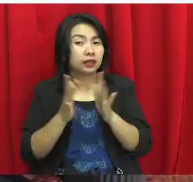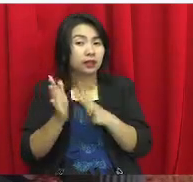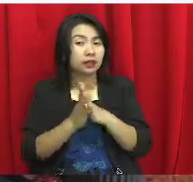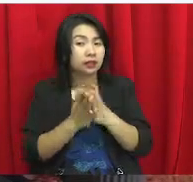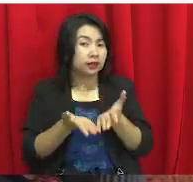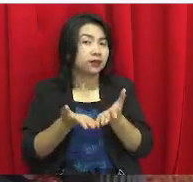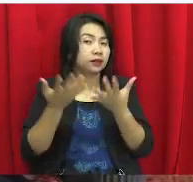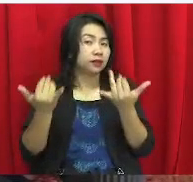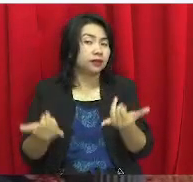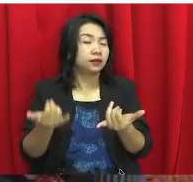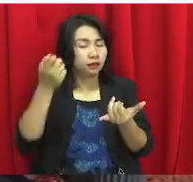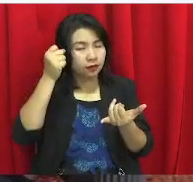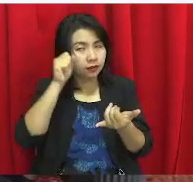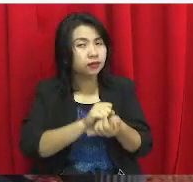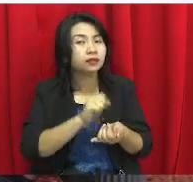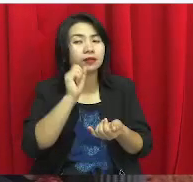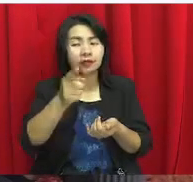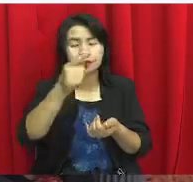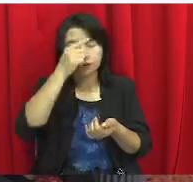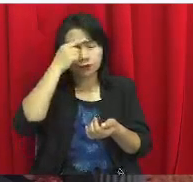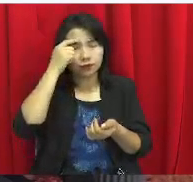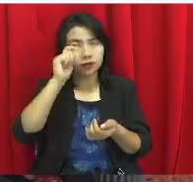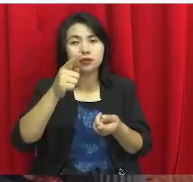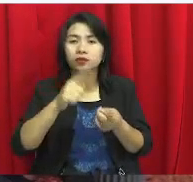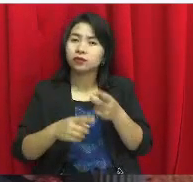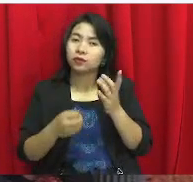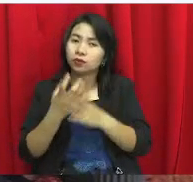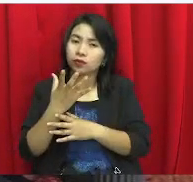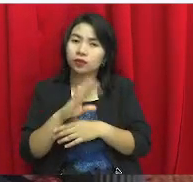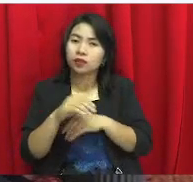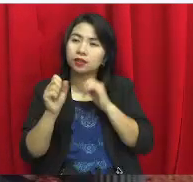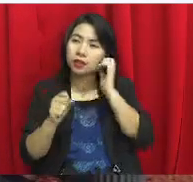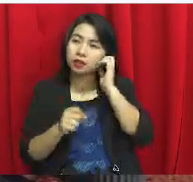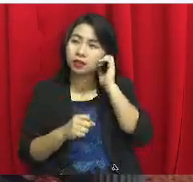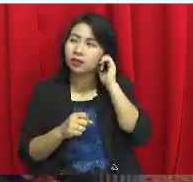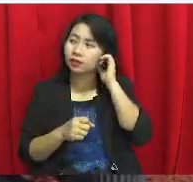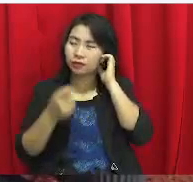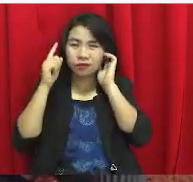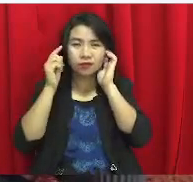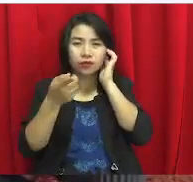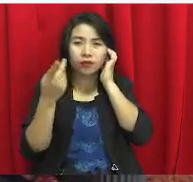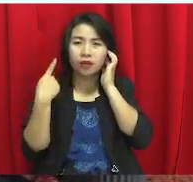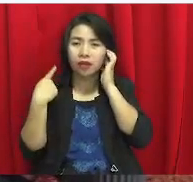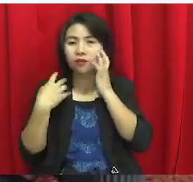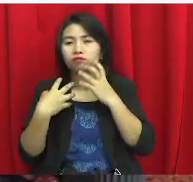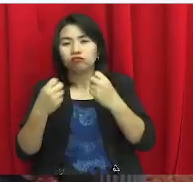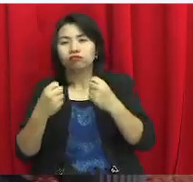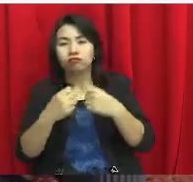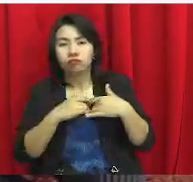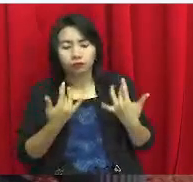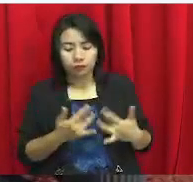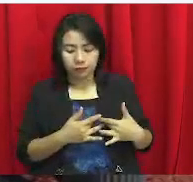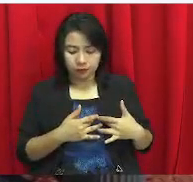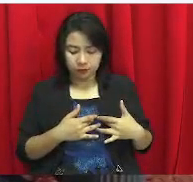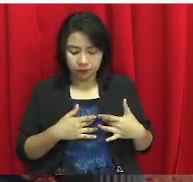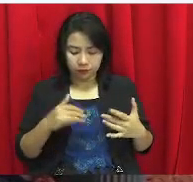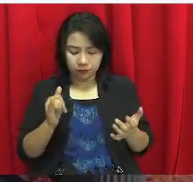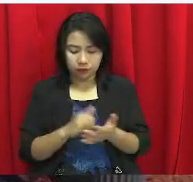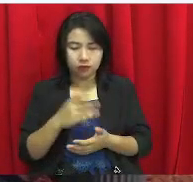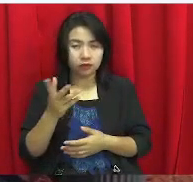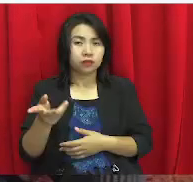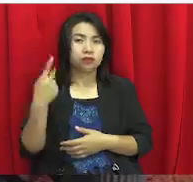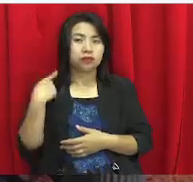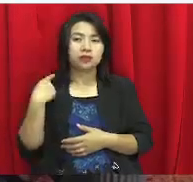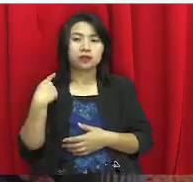isang paraan para ikaw ay lumago at para ikaw ay magkaroon ng lakas ng loob na makip mo ang standards